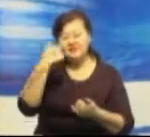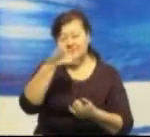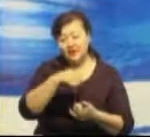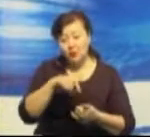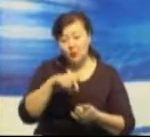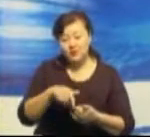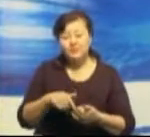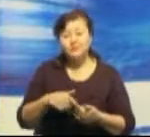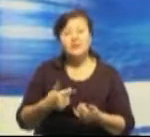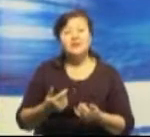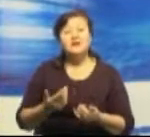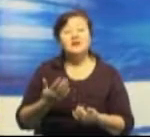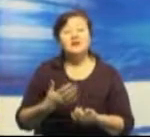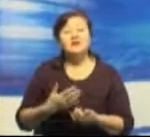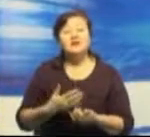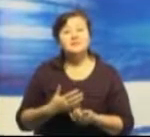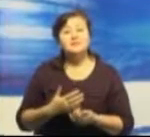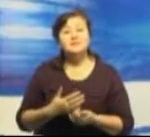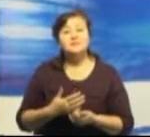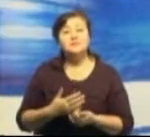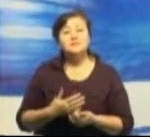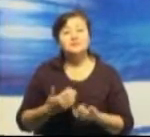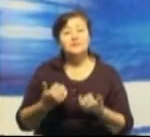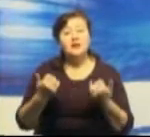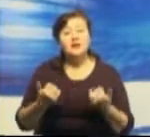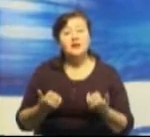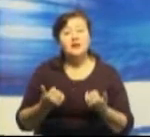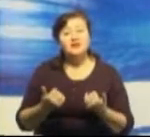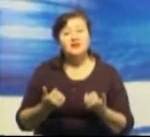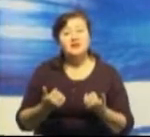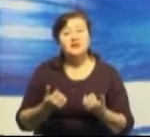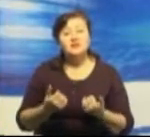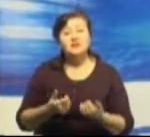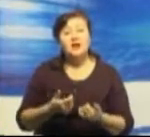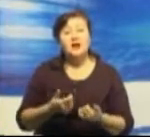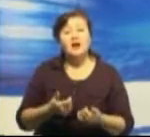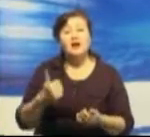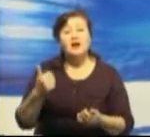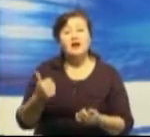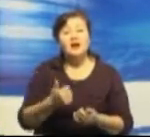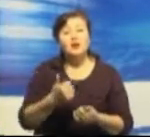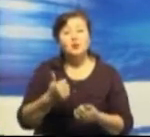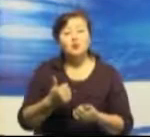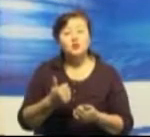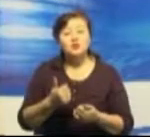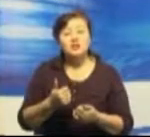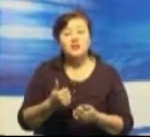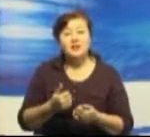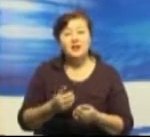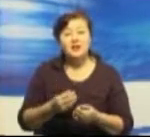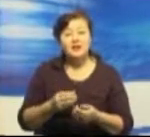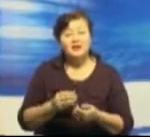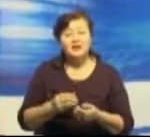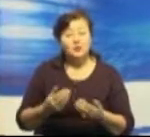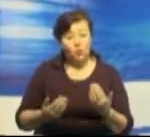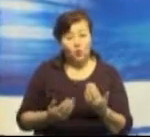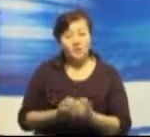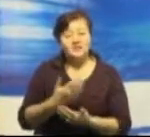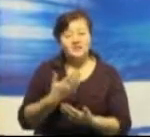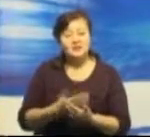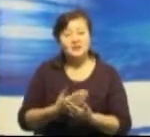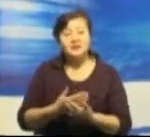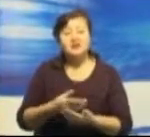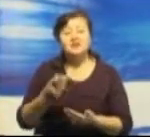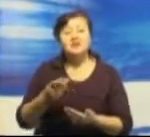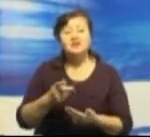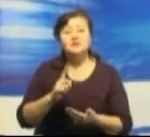надежды в жителей нашего региона. Это хороший посыл с одной стороны, а с другой стороны это как бы напоминание тем державам, которые